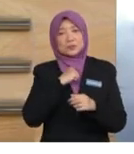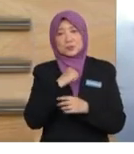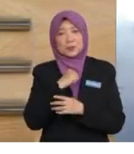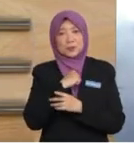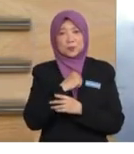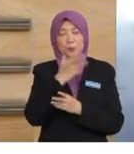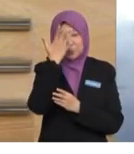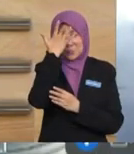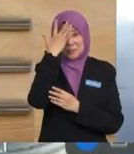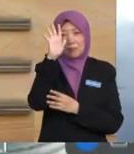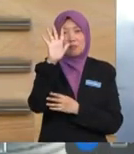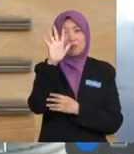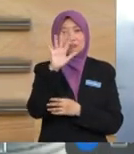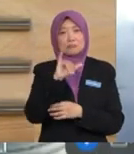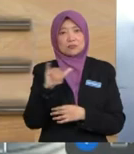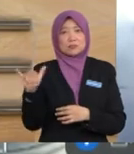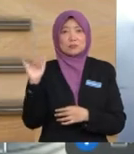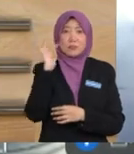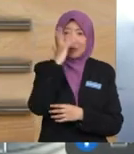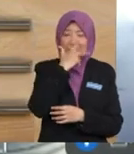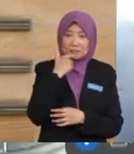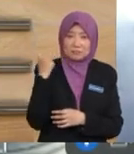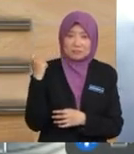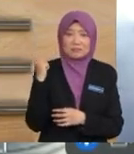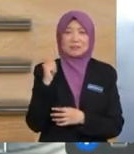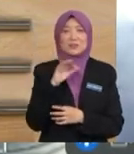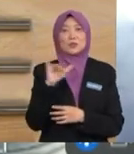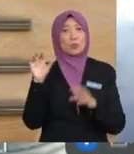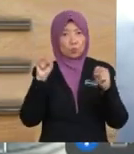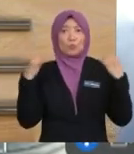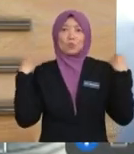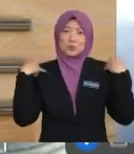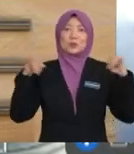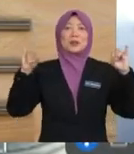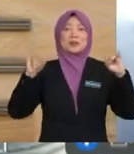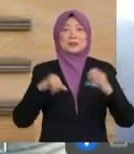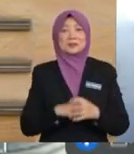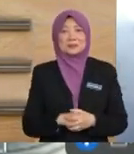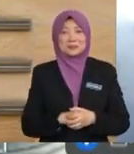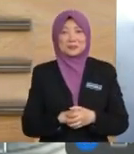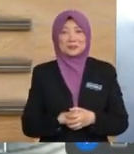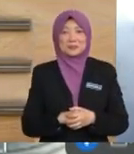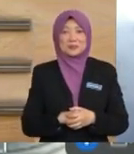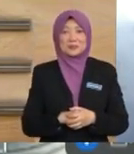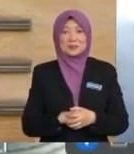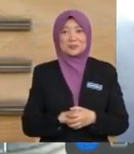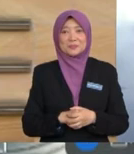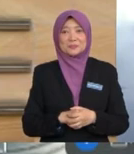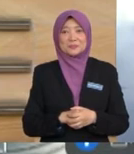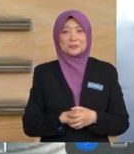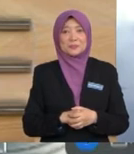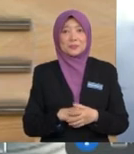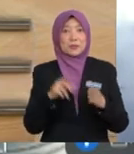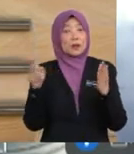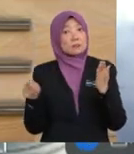kita cikgu. Oh, cantiknya cikgu. Wah, cantik. Dah boleh jual dah tu. Wow, menariknya. Yang